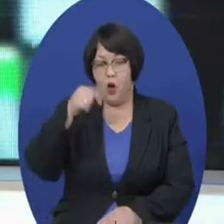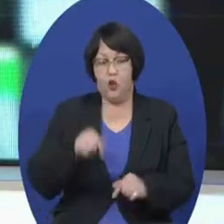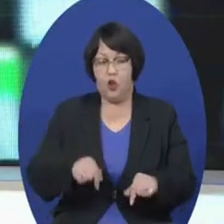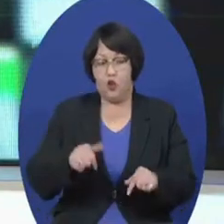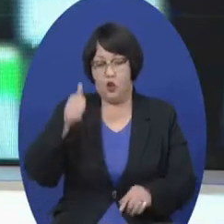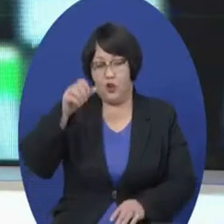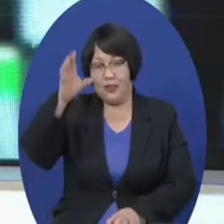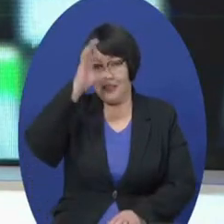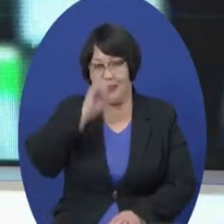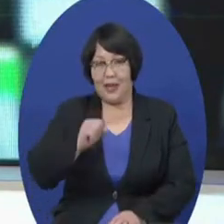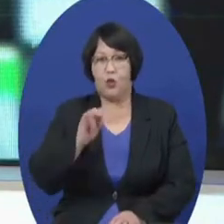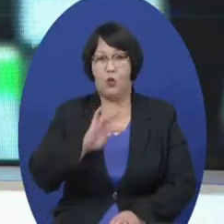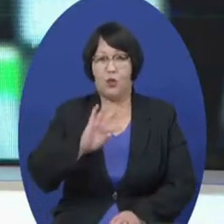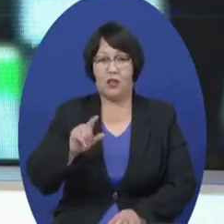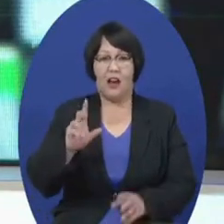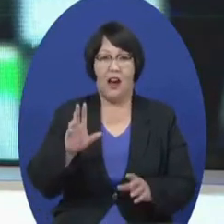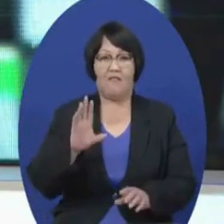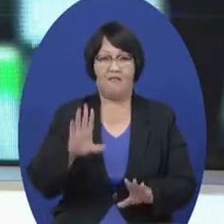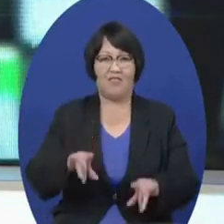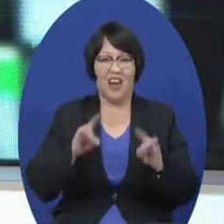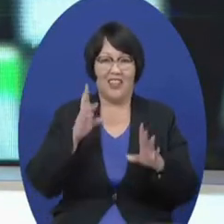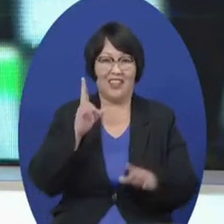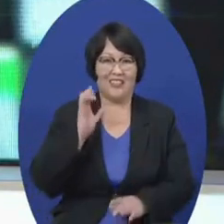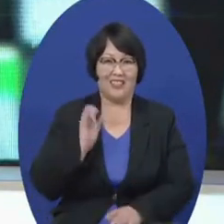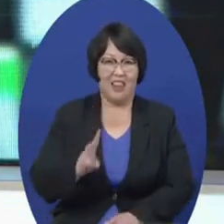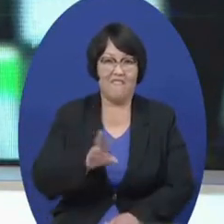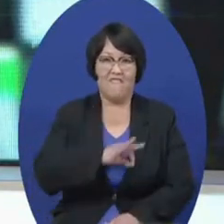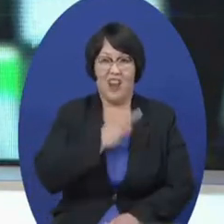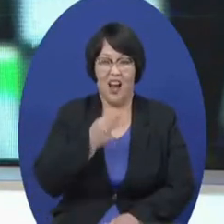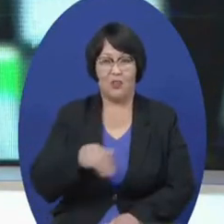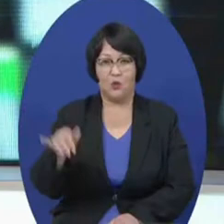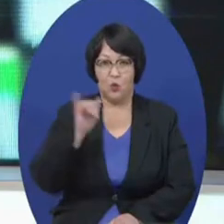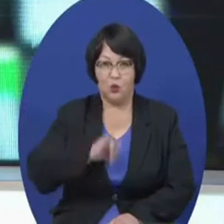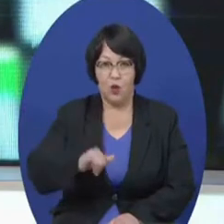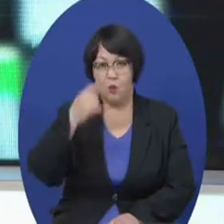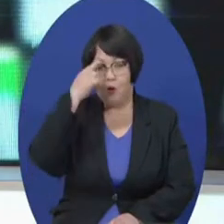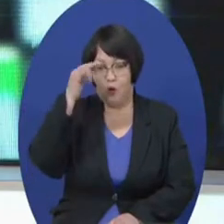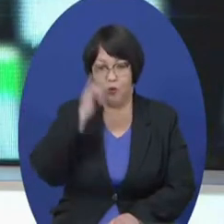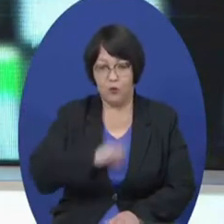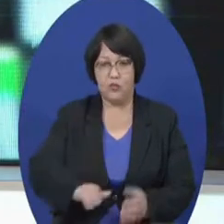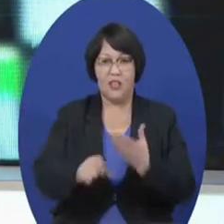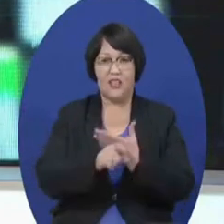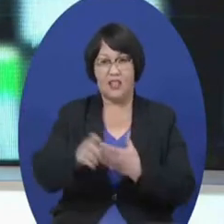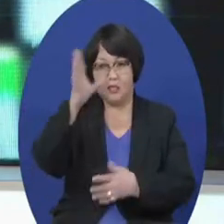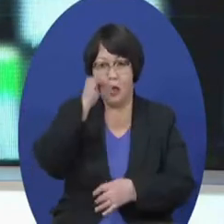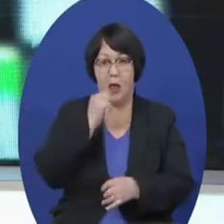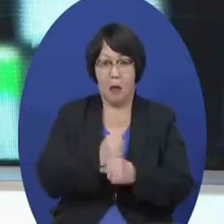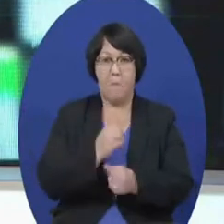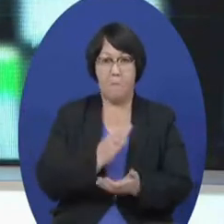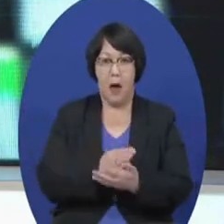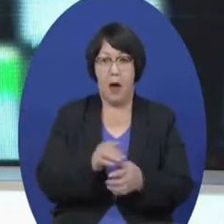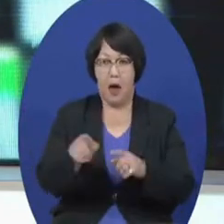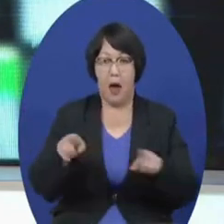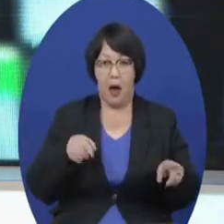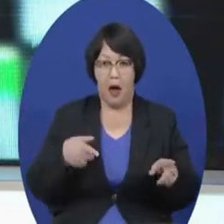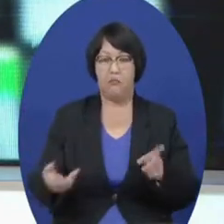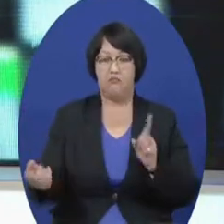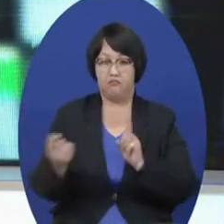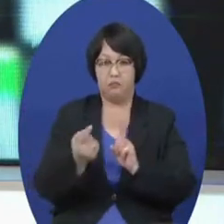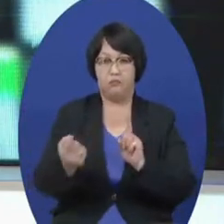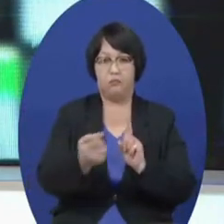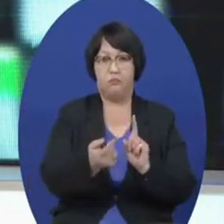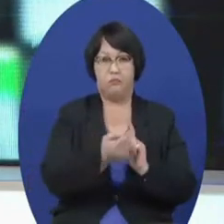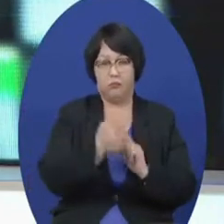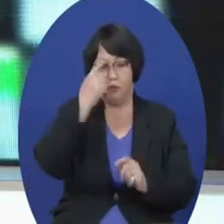Монгол өдрөө ерөнхийдөө оюун ирдэн Австрал, Бүгд Найрамдах Казахстан, Бүгд Найрамдах Франц зэрэг улсаас Монгол улс руу элчин сайдныг хүлээвч уулзлаа. Элчин сайд нар Монгол улс